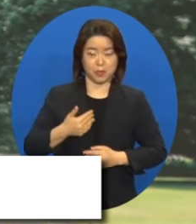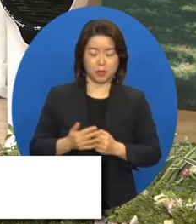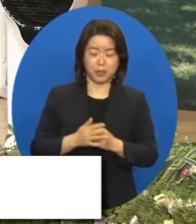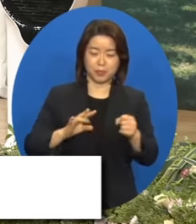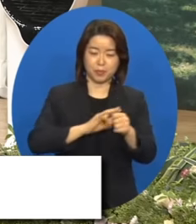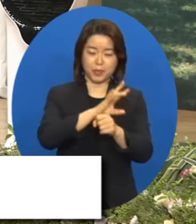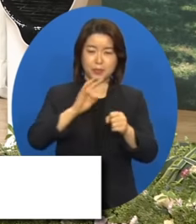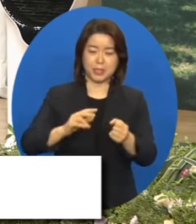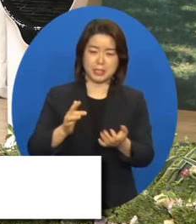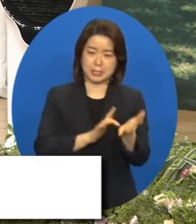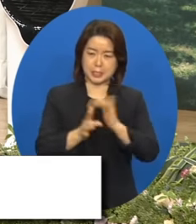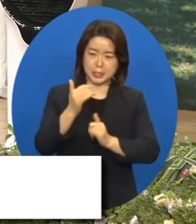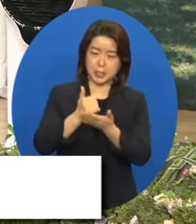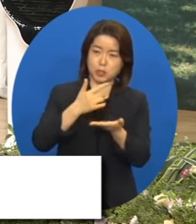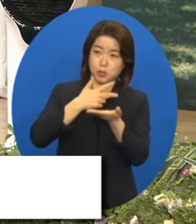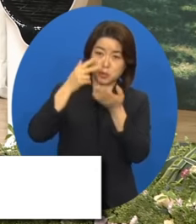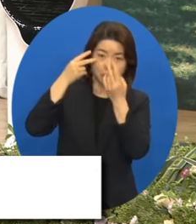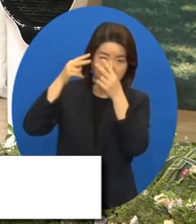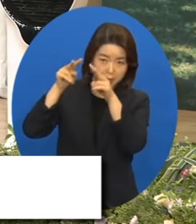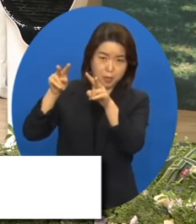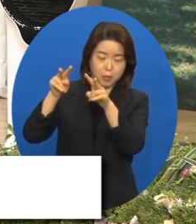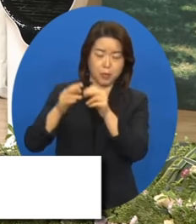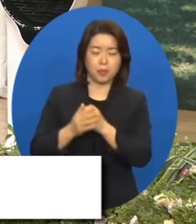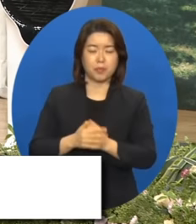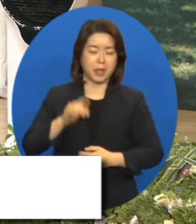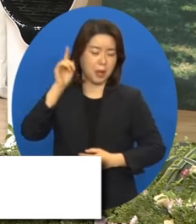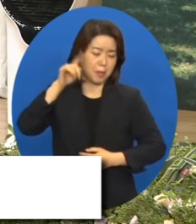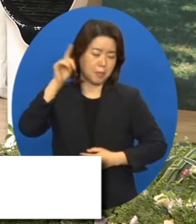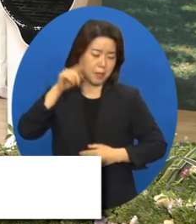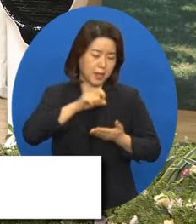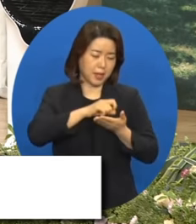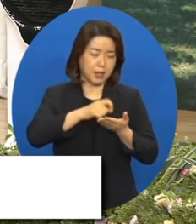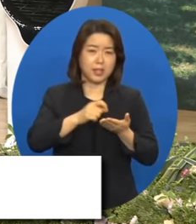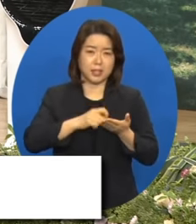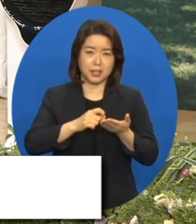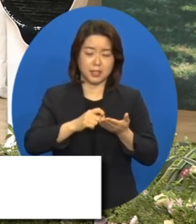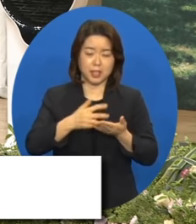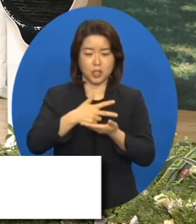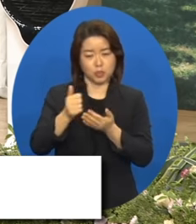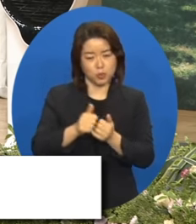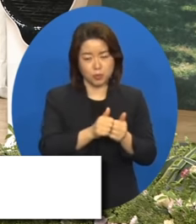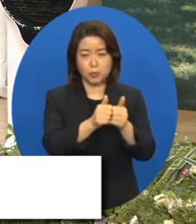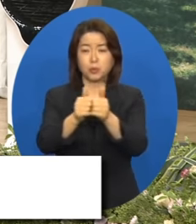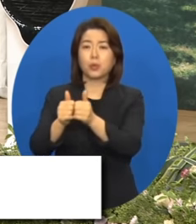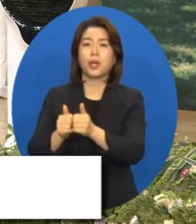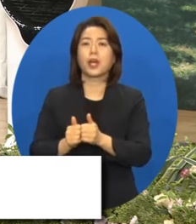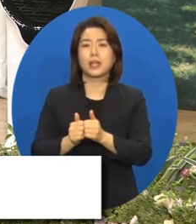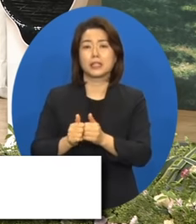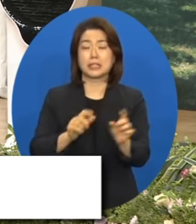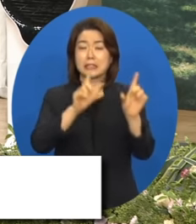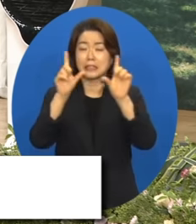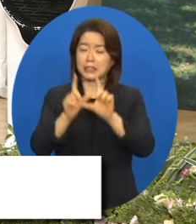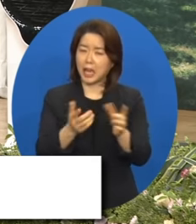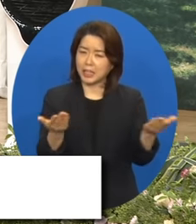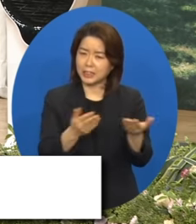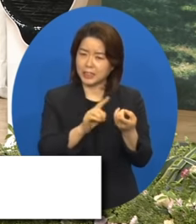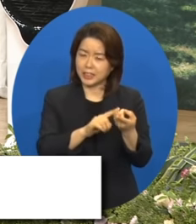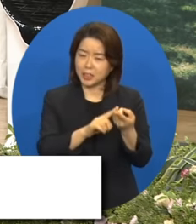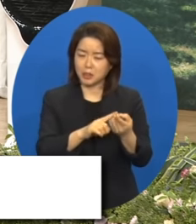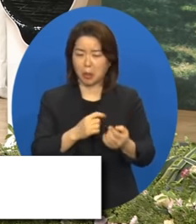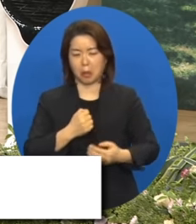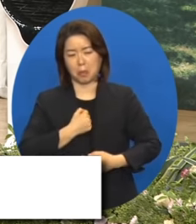24시간 예수님 바라보고 매일 일기를 쓰면서 주님과 동행하는 삶을 사는 일에 대해서 좀 답답해 하시는